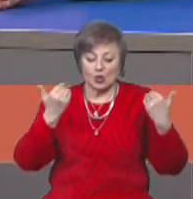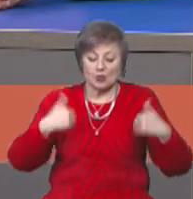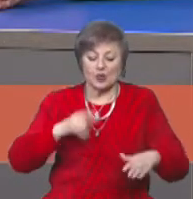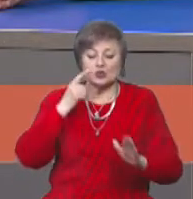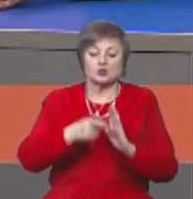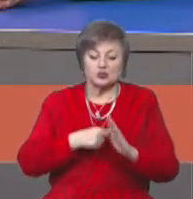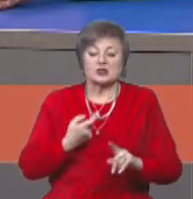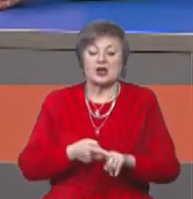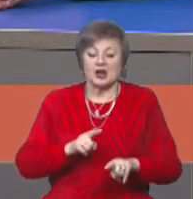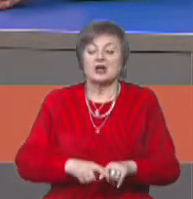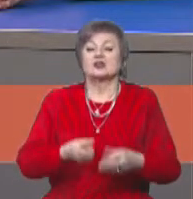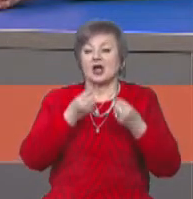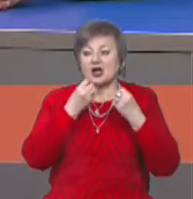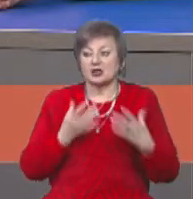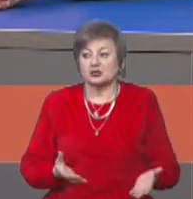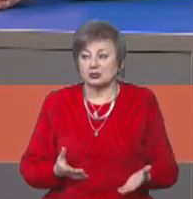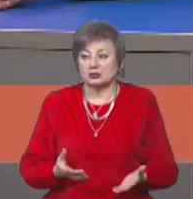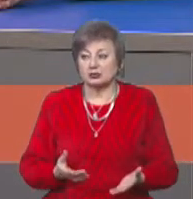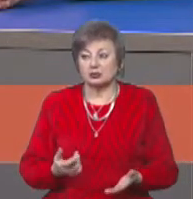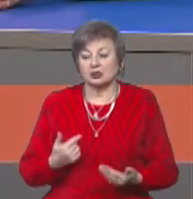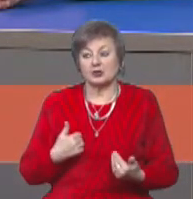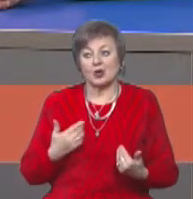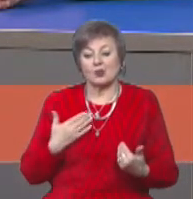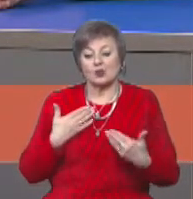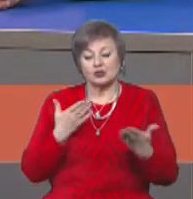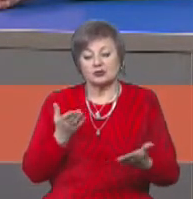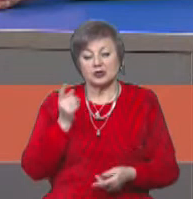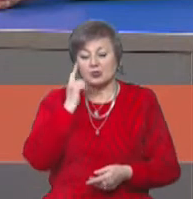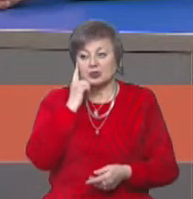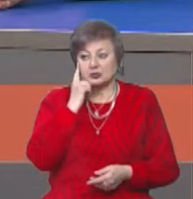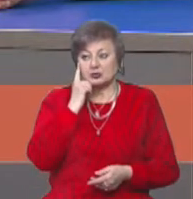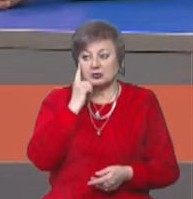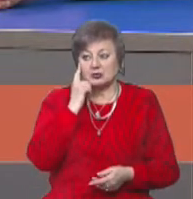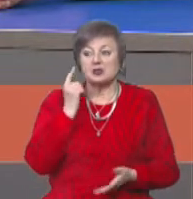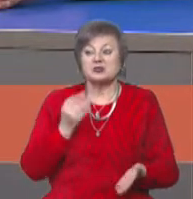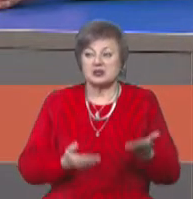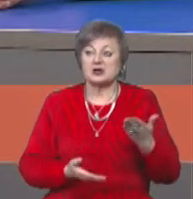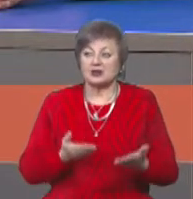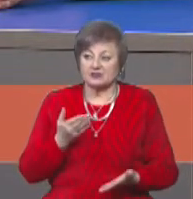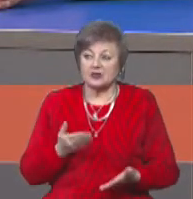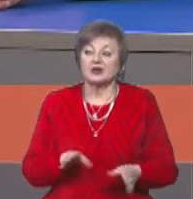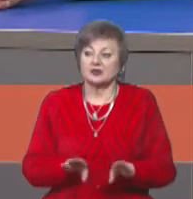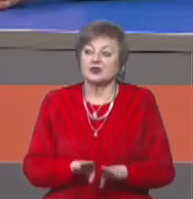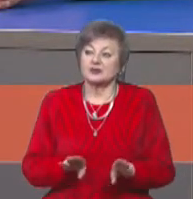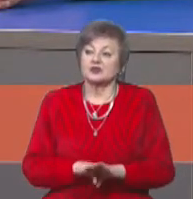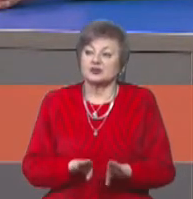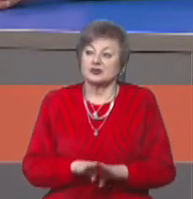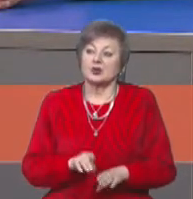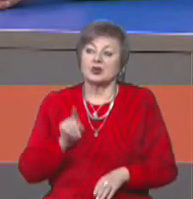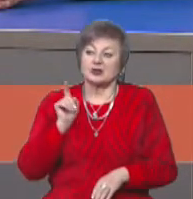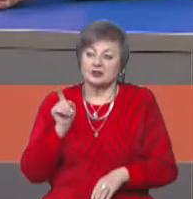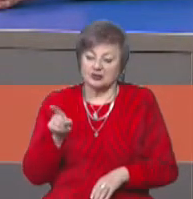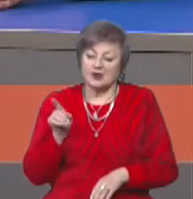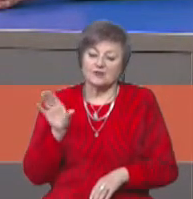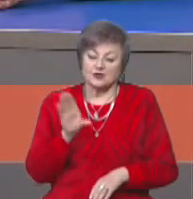Это уже хорошо. Я прочитала, задумалась, думаю... Наверное, все-таки там должно быть